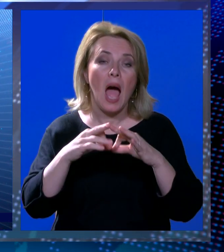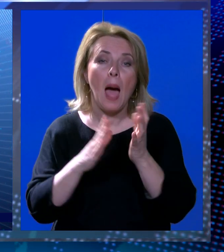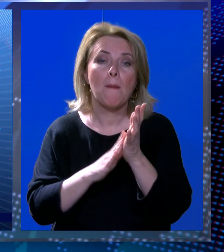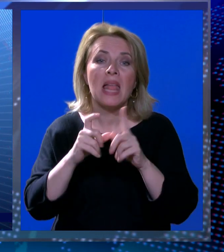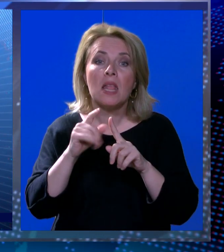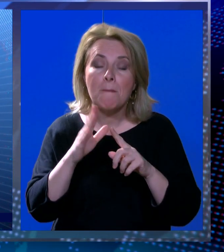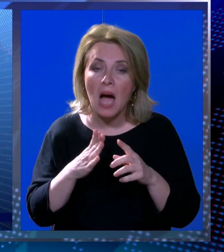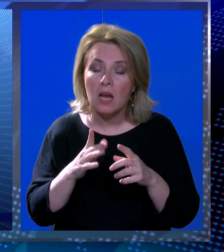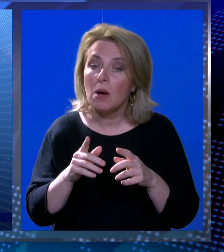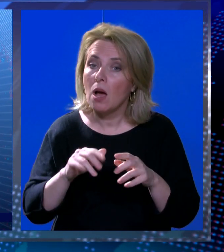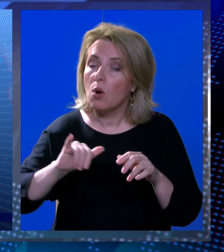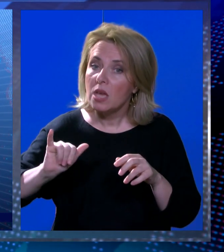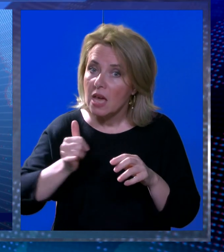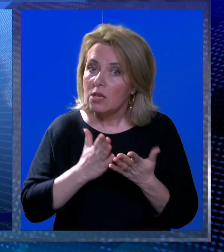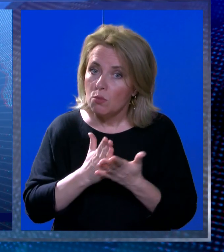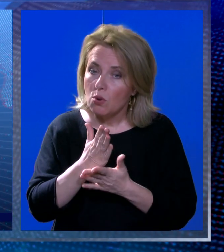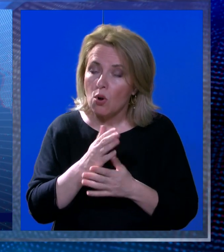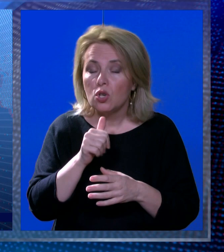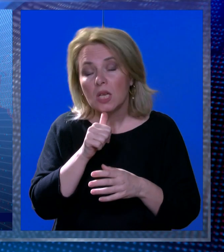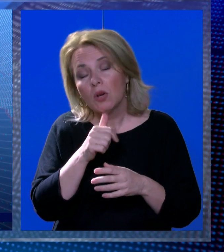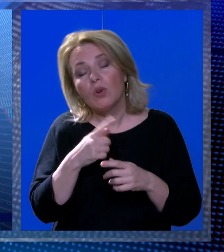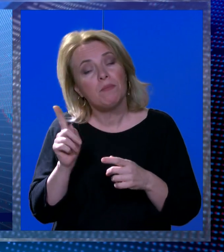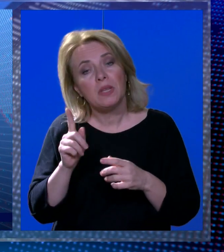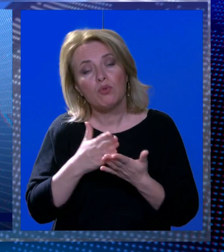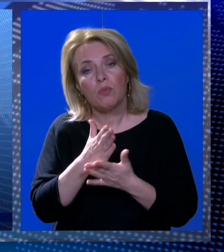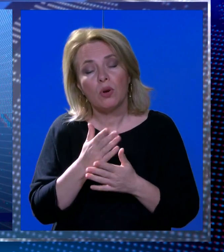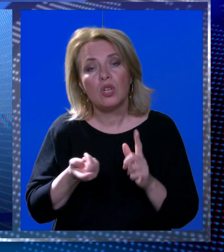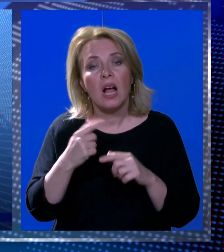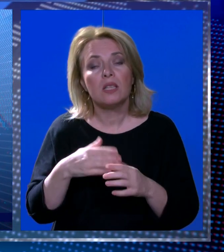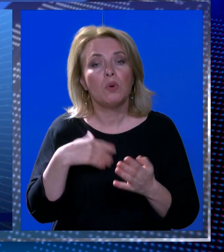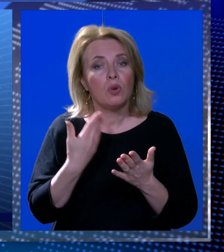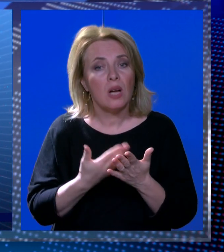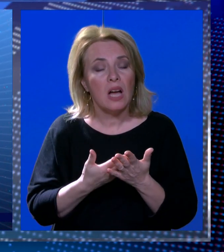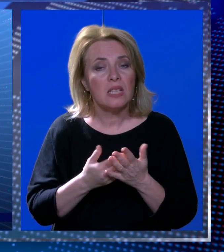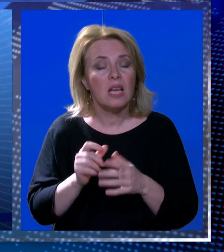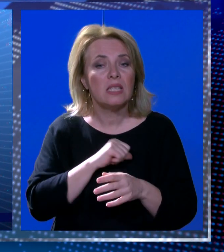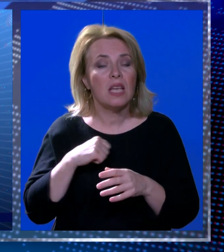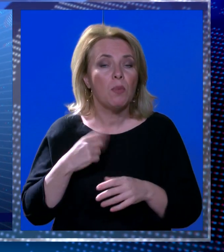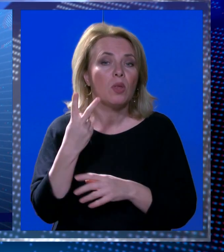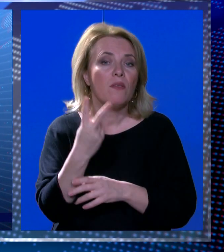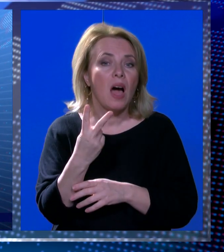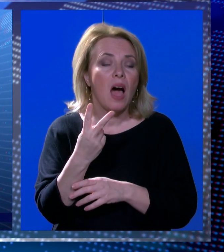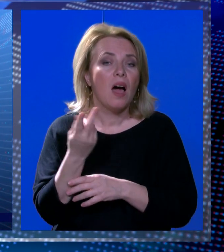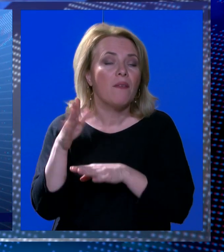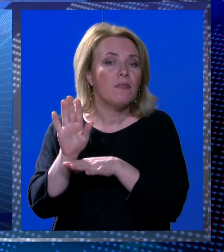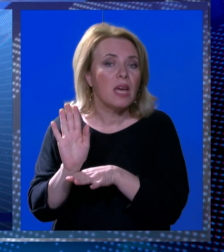amandmane koji nažalost nisu prošli, ali smo dokazali da samo dva vijećnika